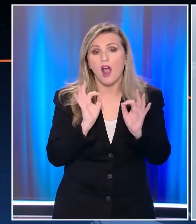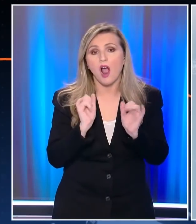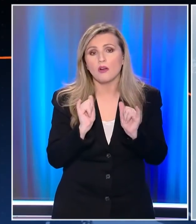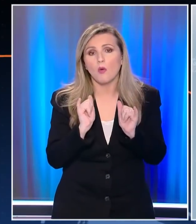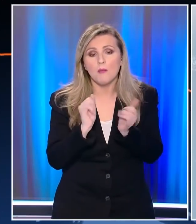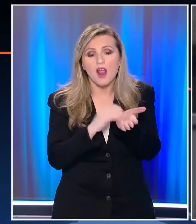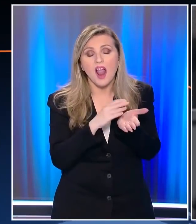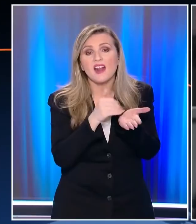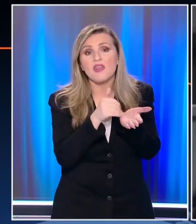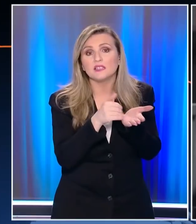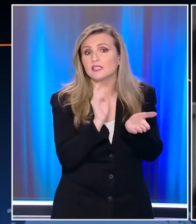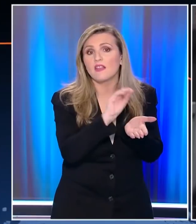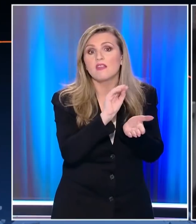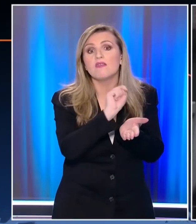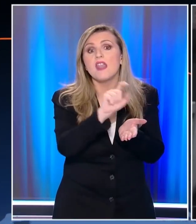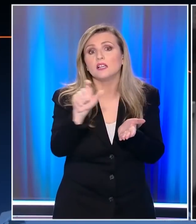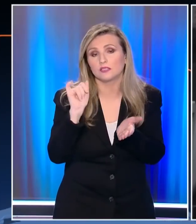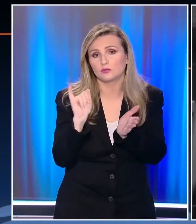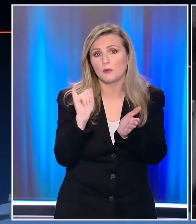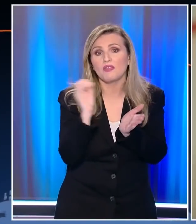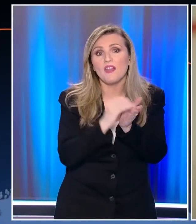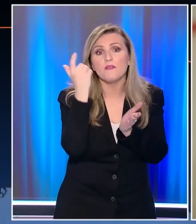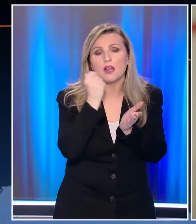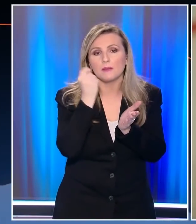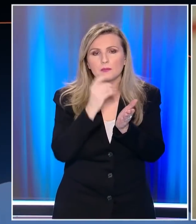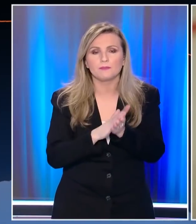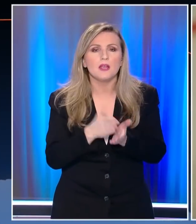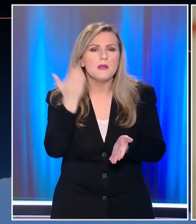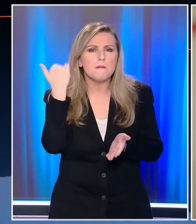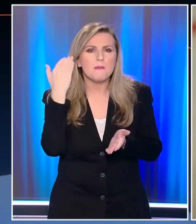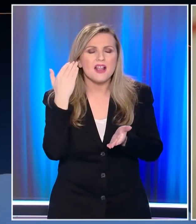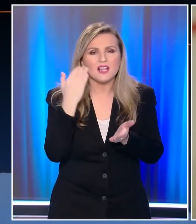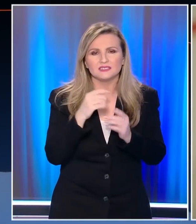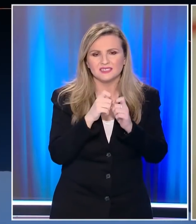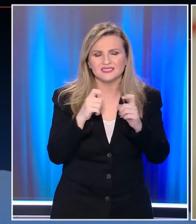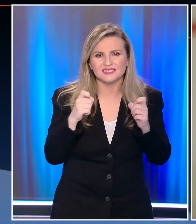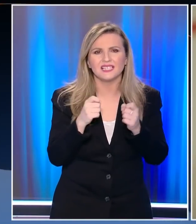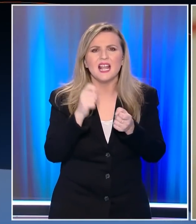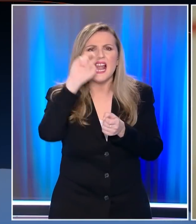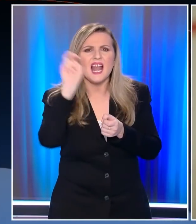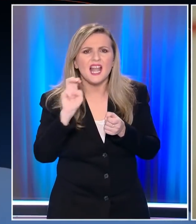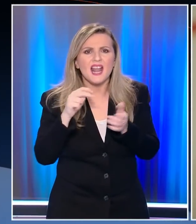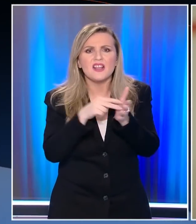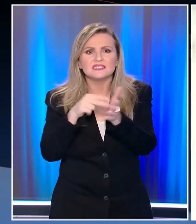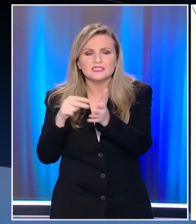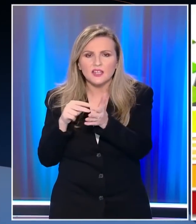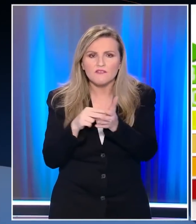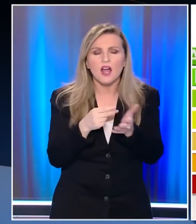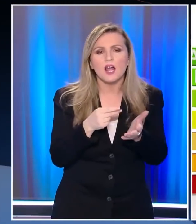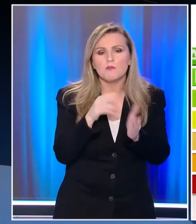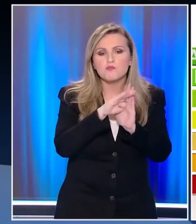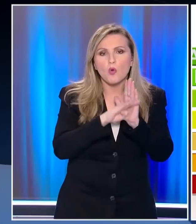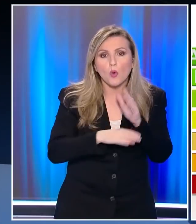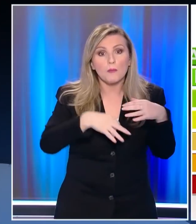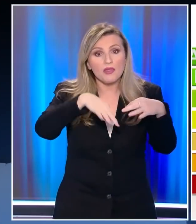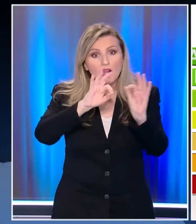έχουν έρθει οι καθαριστικοί. Την ίδια ώρα ξεκινά και επιδότηση για την απόσυρση των παλιών ηλεκτρικών συσκευών που καίνε περισσότερο ρεύμα. Το πρόγραμμα αναμένεται